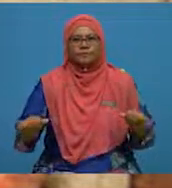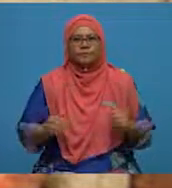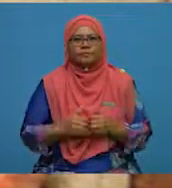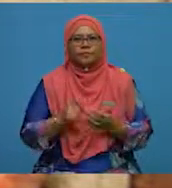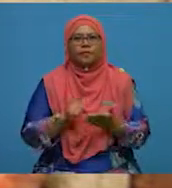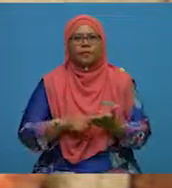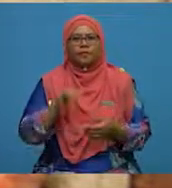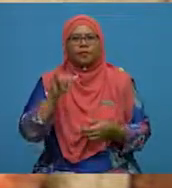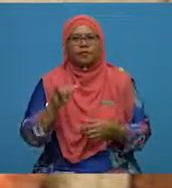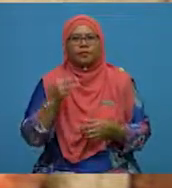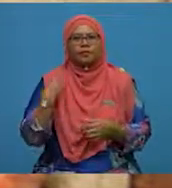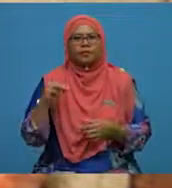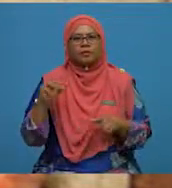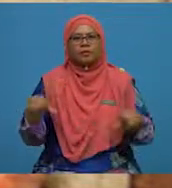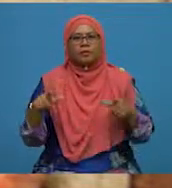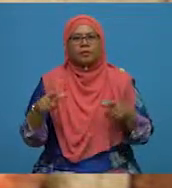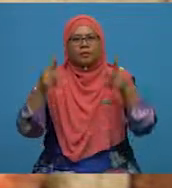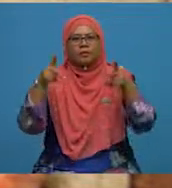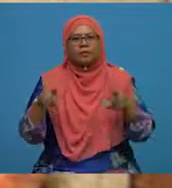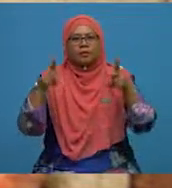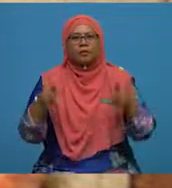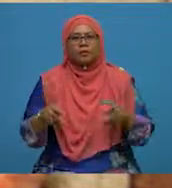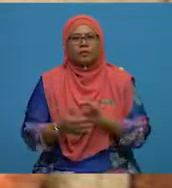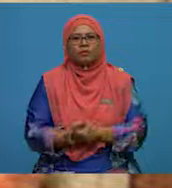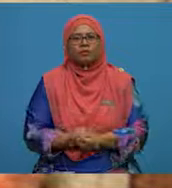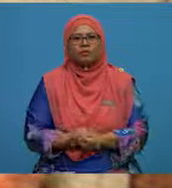Apa yang mereka lakukan, pelajar-pelajar?